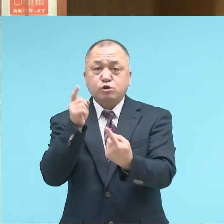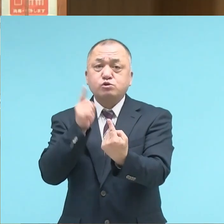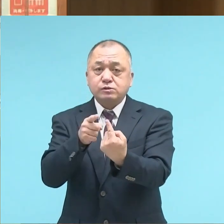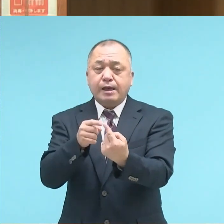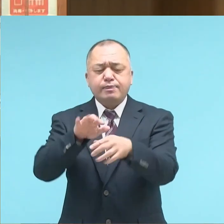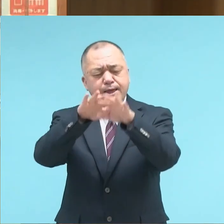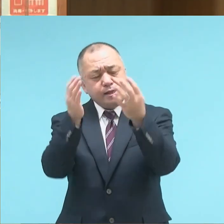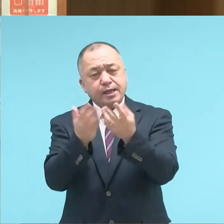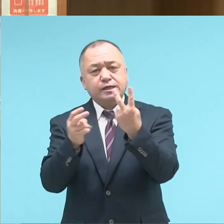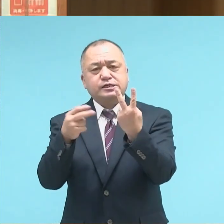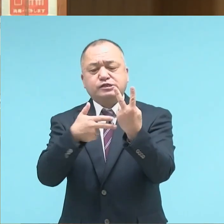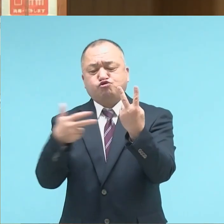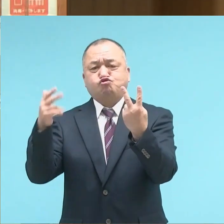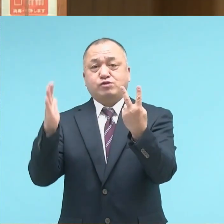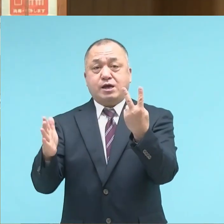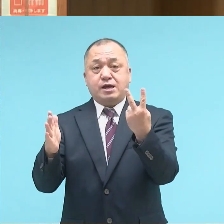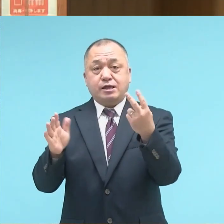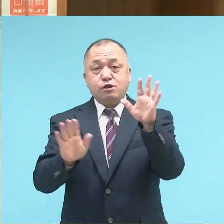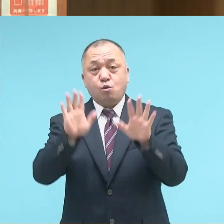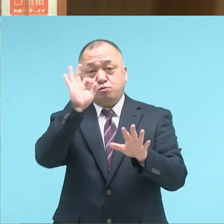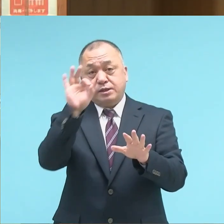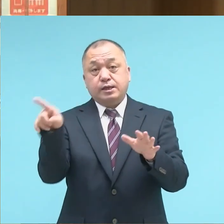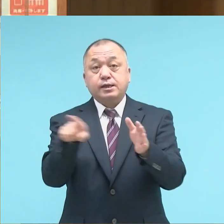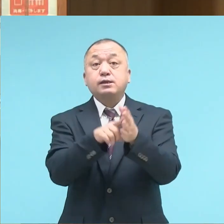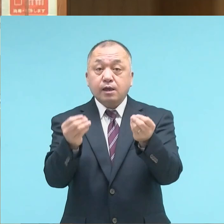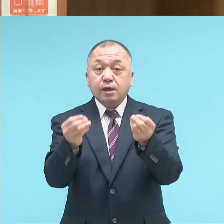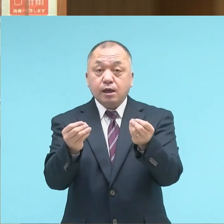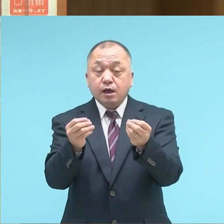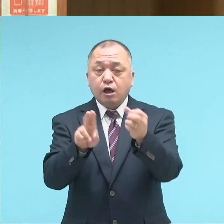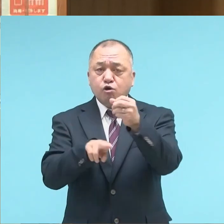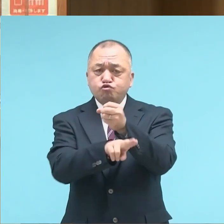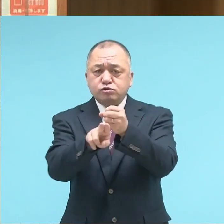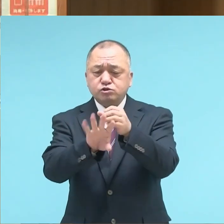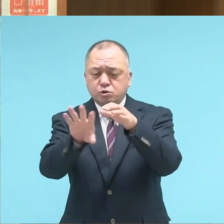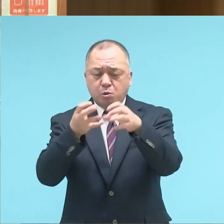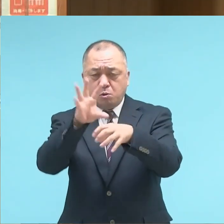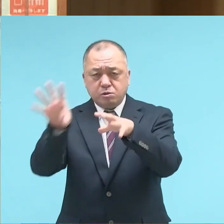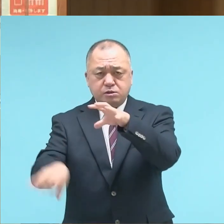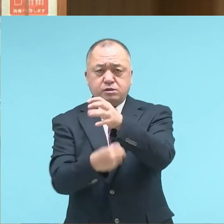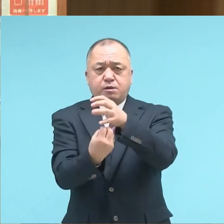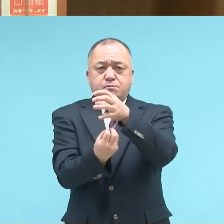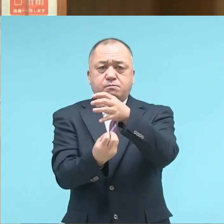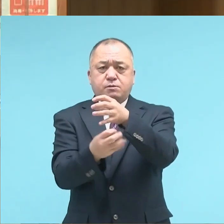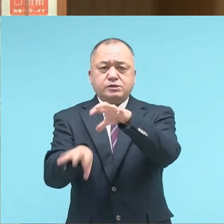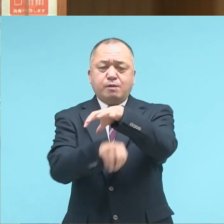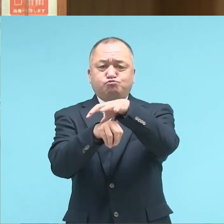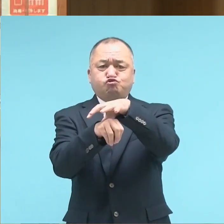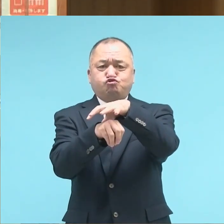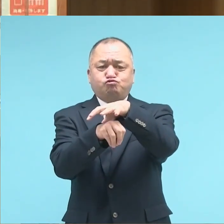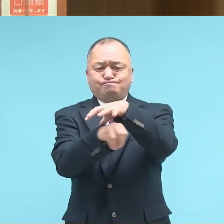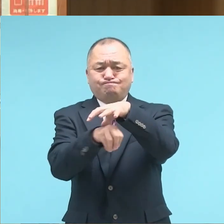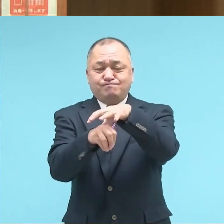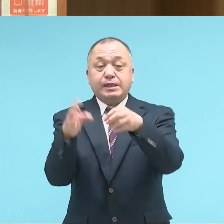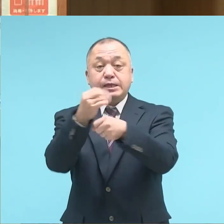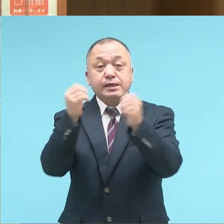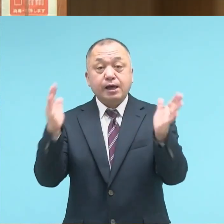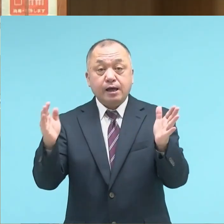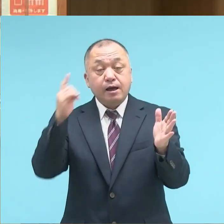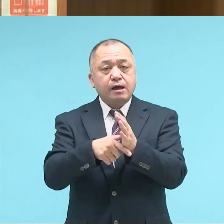ね、状況を見てきたんですが、これはウイルスの潜伏期間なども考慮すると、まあ、大体2週間、措置から